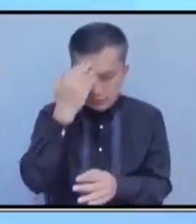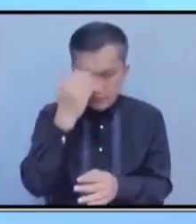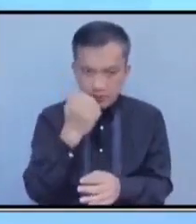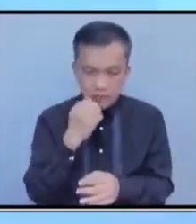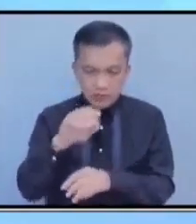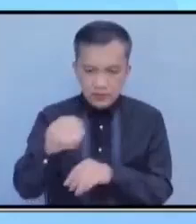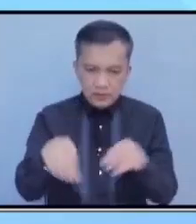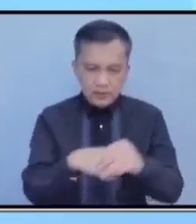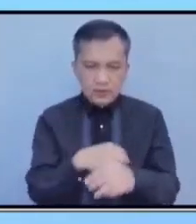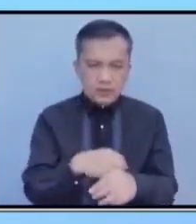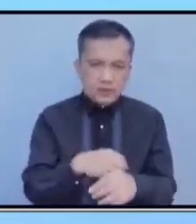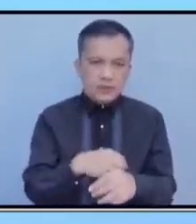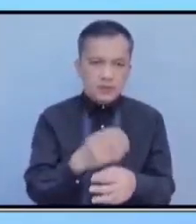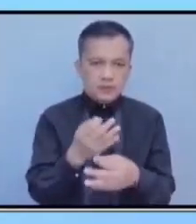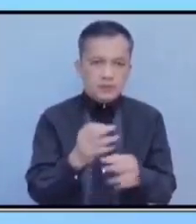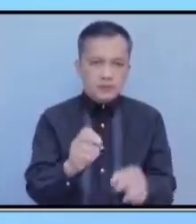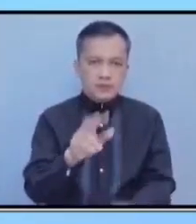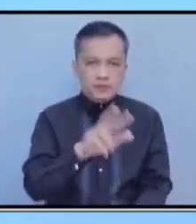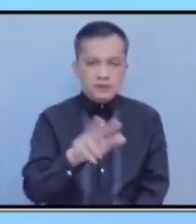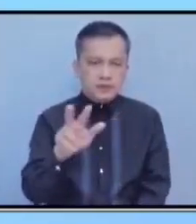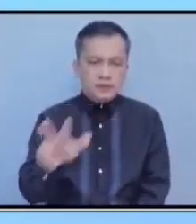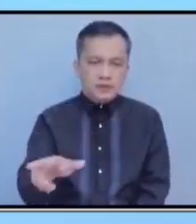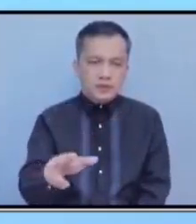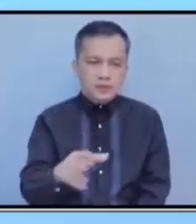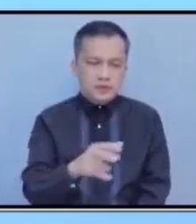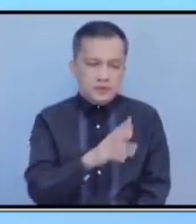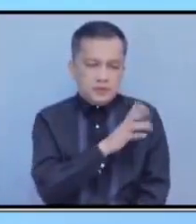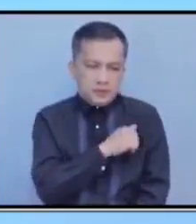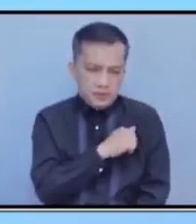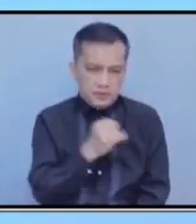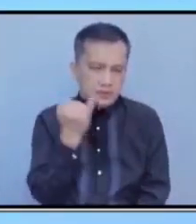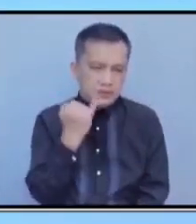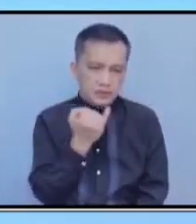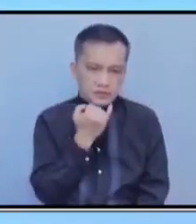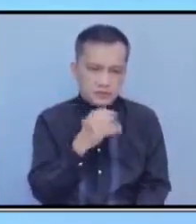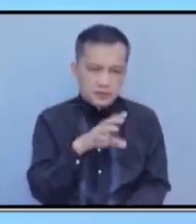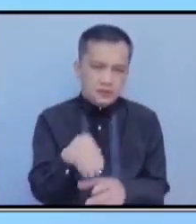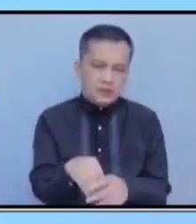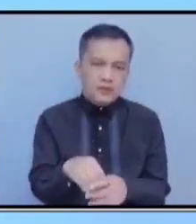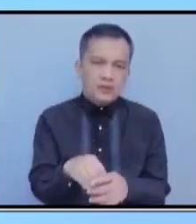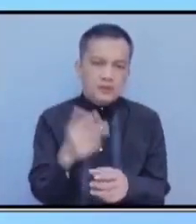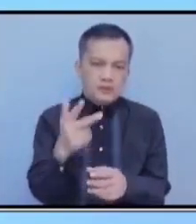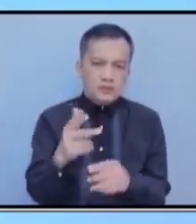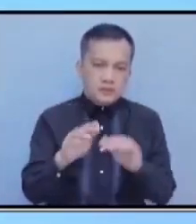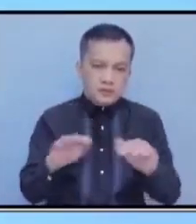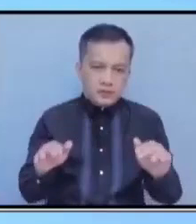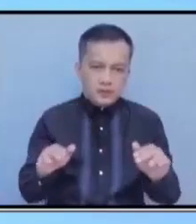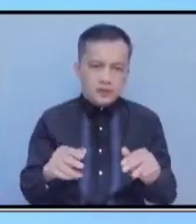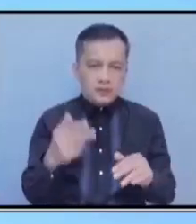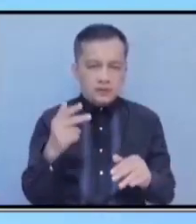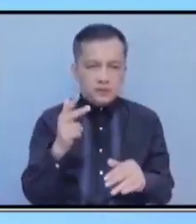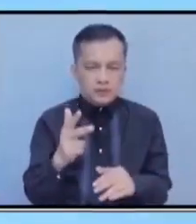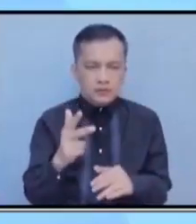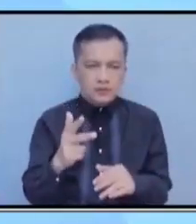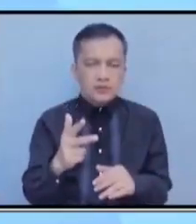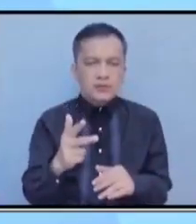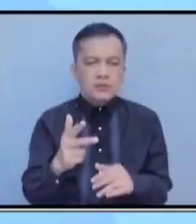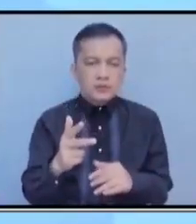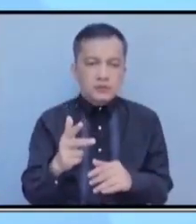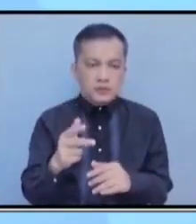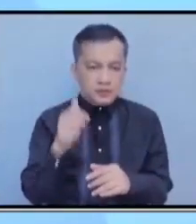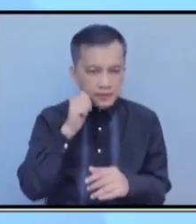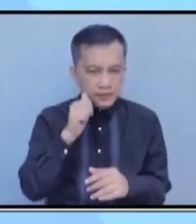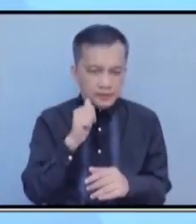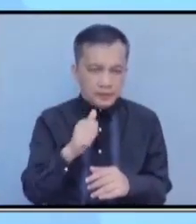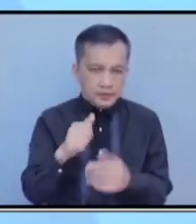33 palestino sa israel kasama na ang TL bata at tatlong kababaihan inilipat na sila sa Red Cross palabas